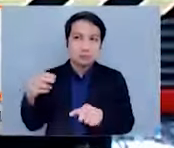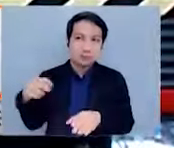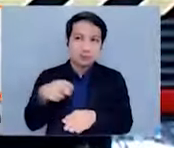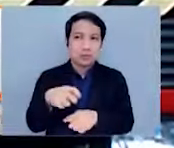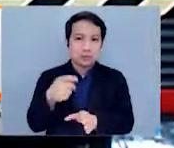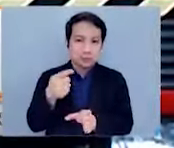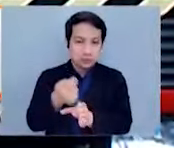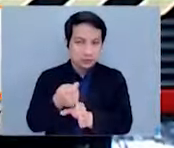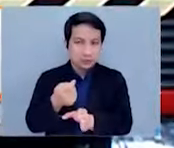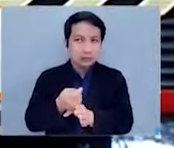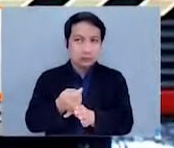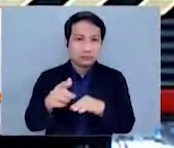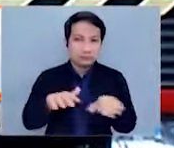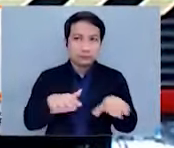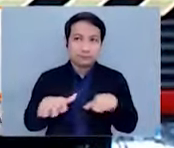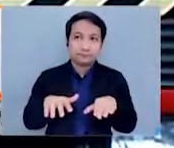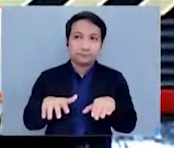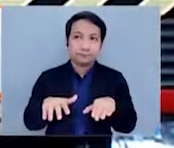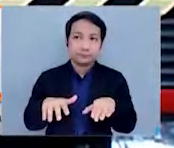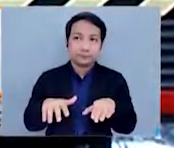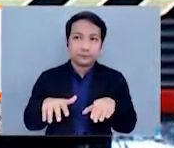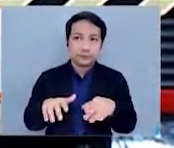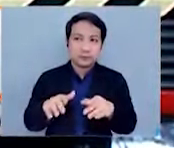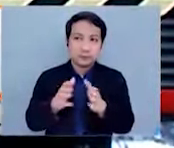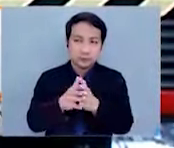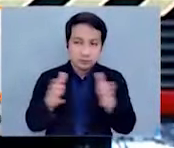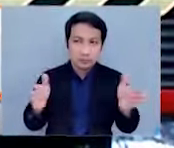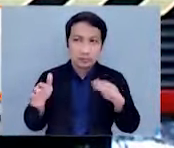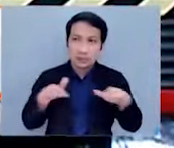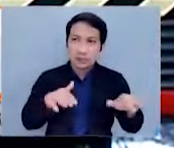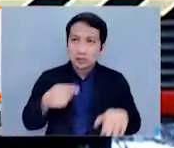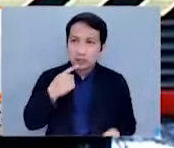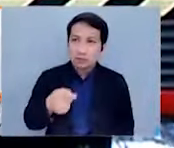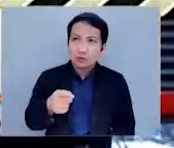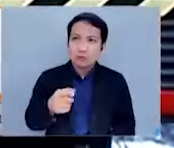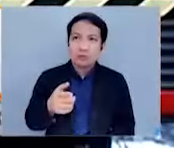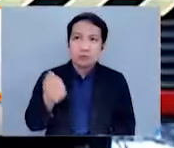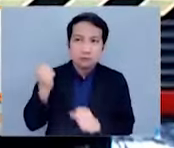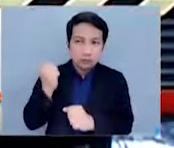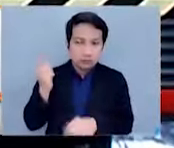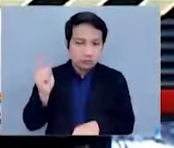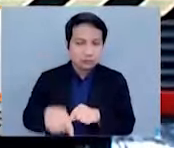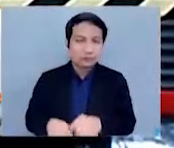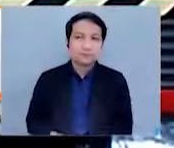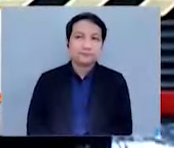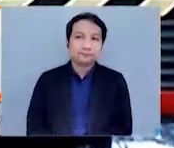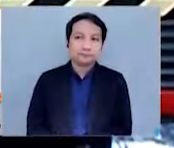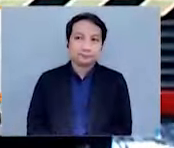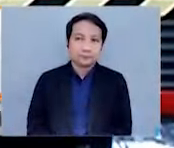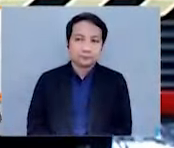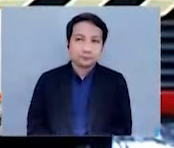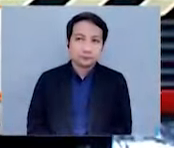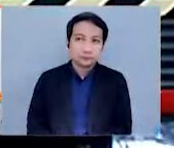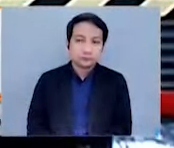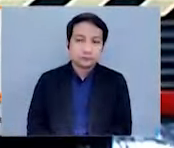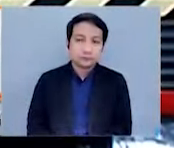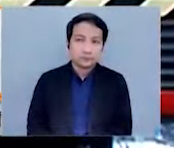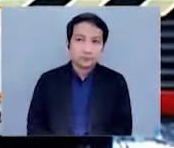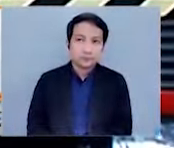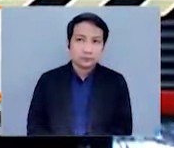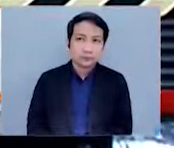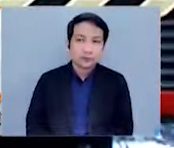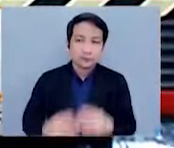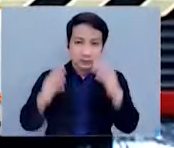Kung sakaling dumating po si The Big One, na sinasabi na huwag naman po saan dumating, gumuho yung ating fire